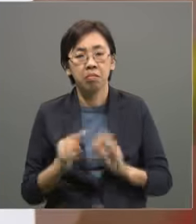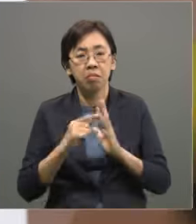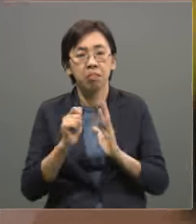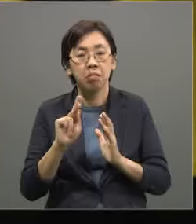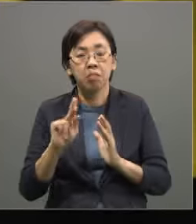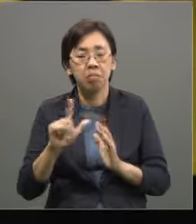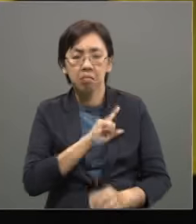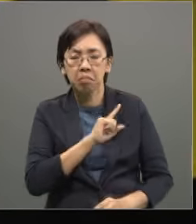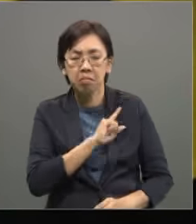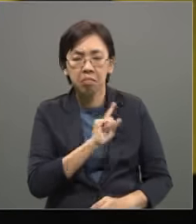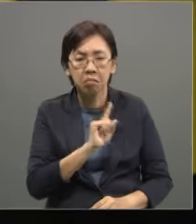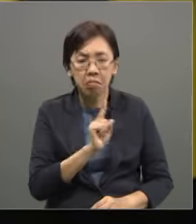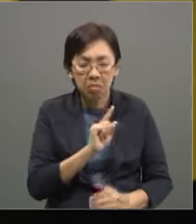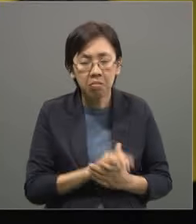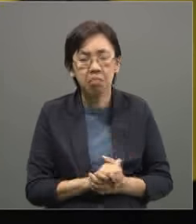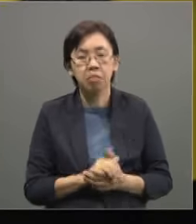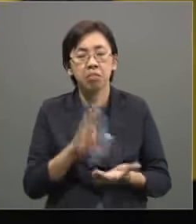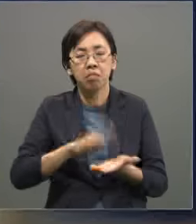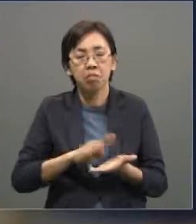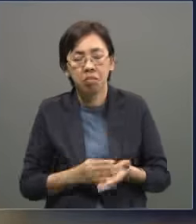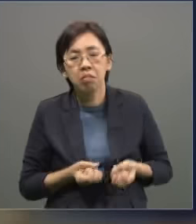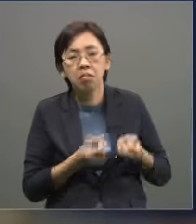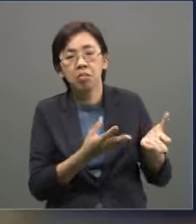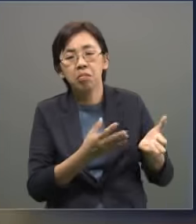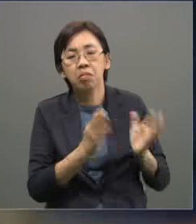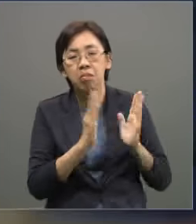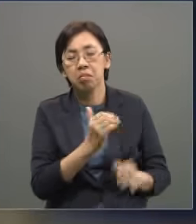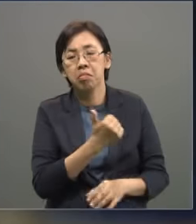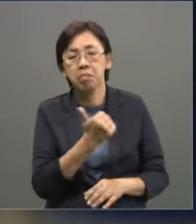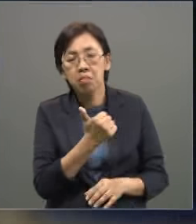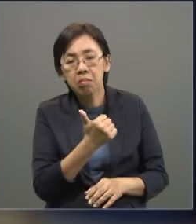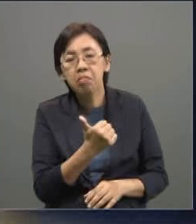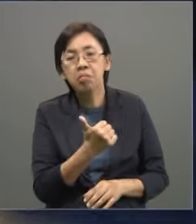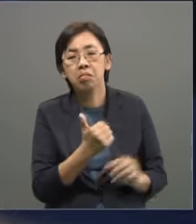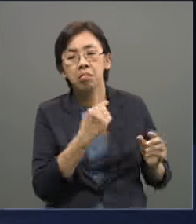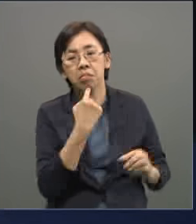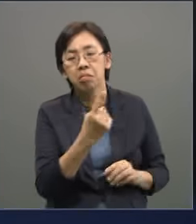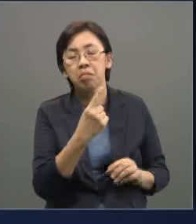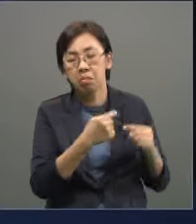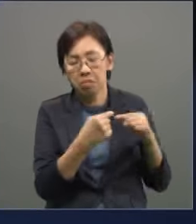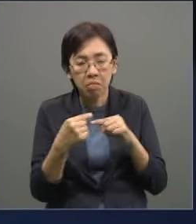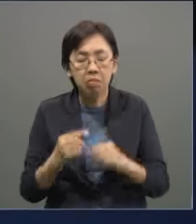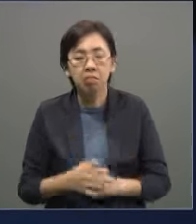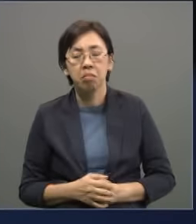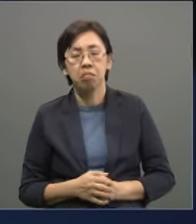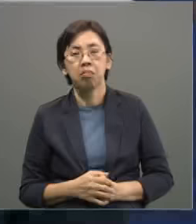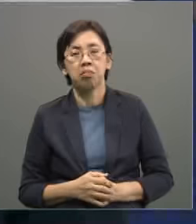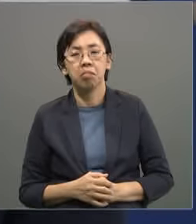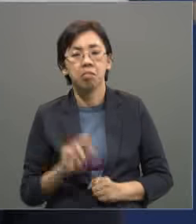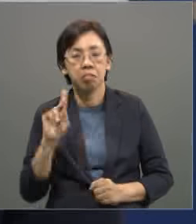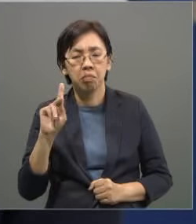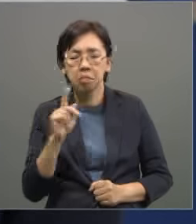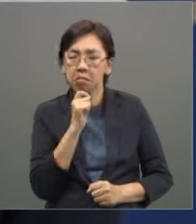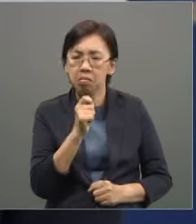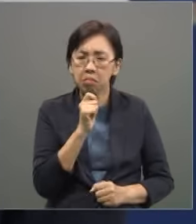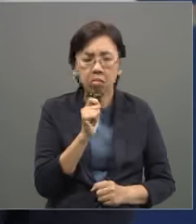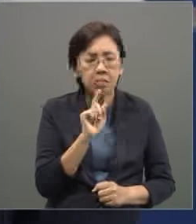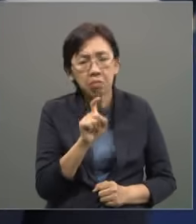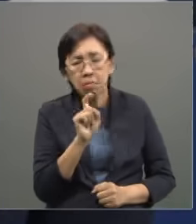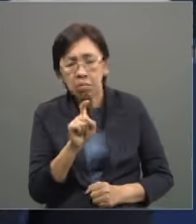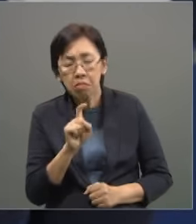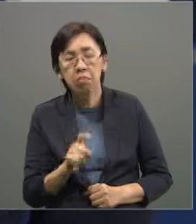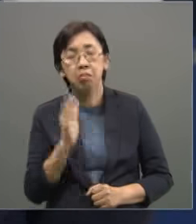ำข้อมูลไปส่งต่อให้กับขบวนการนั้นมาเรียกตบทรัพย์จากอธิบดีกรมการข้าวนักข่าวก็เลยถามว่าแล้วอย่างเงี้ยตัว